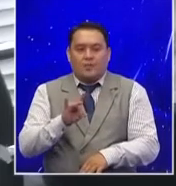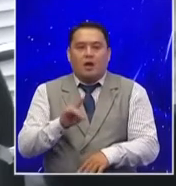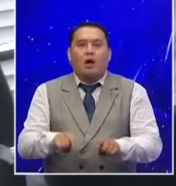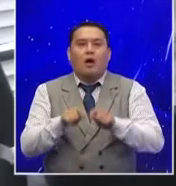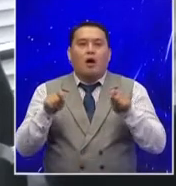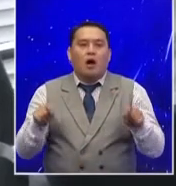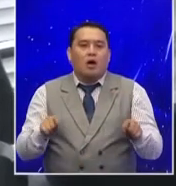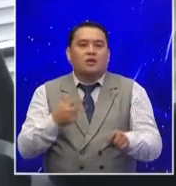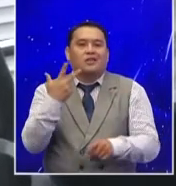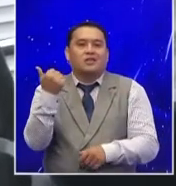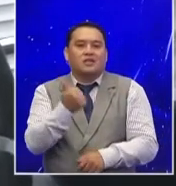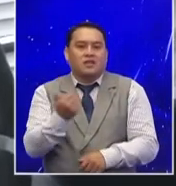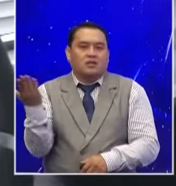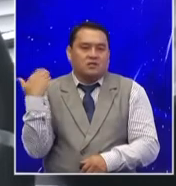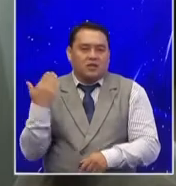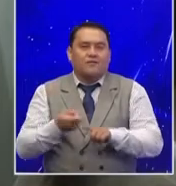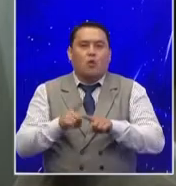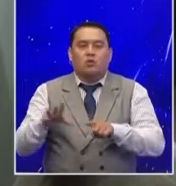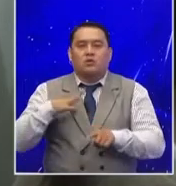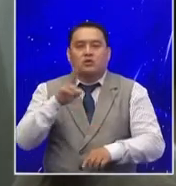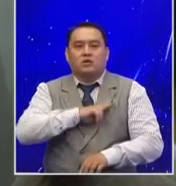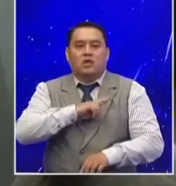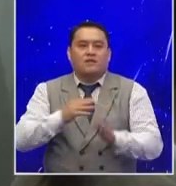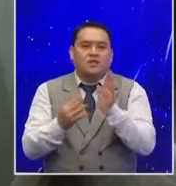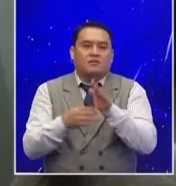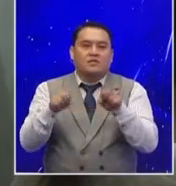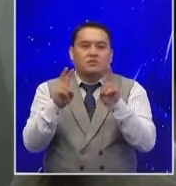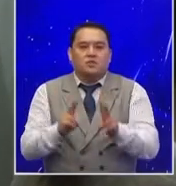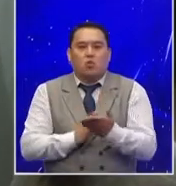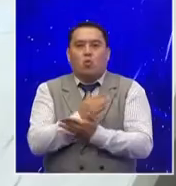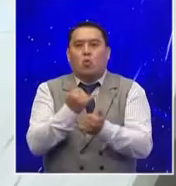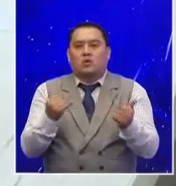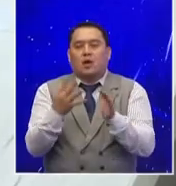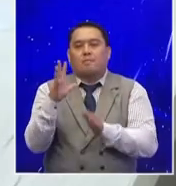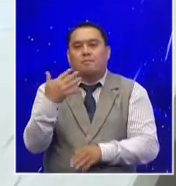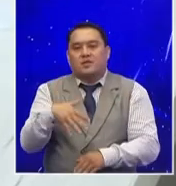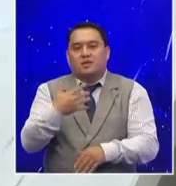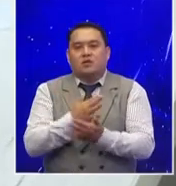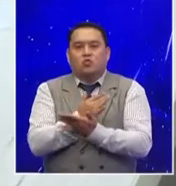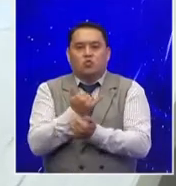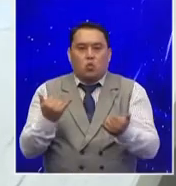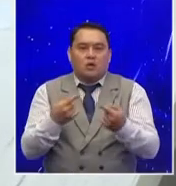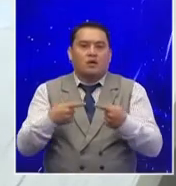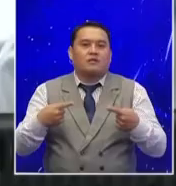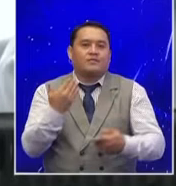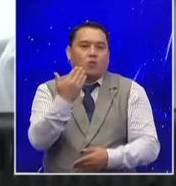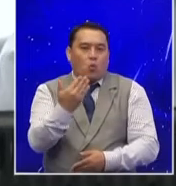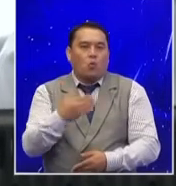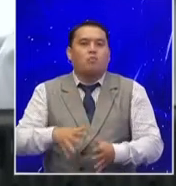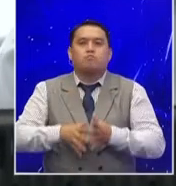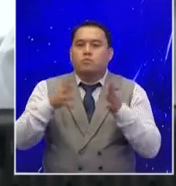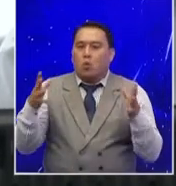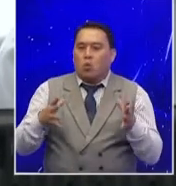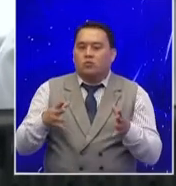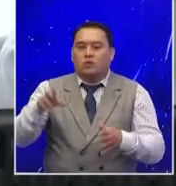Открылся он буквально 3 недели назад. Трудятся здесь 9 специалистов и оказывают свыше 50 видов услуг. По их словам, больше всего